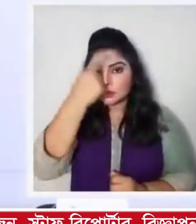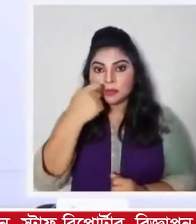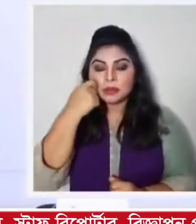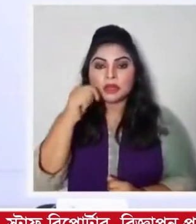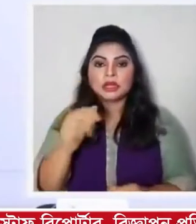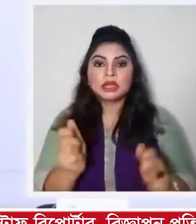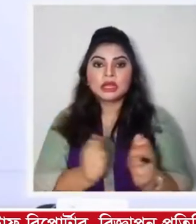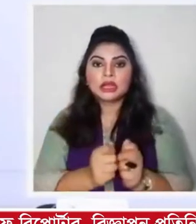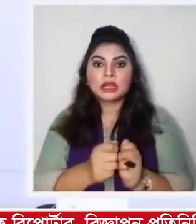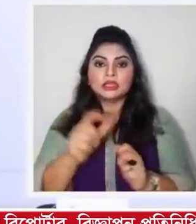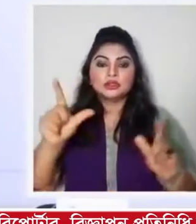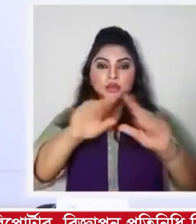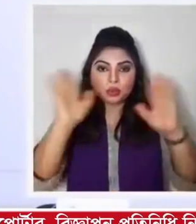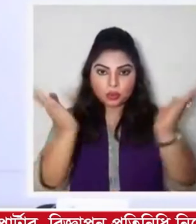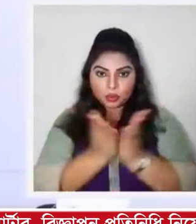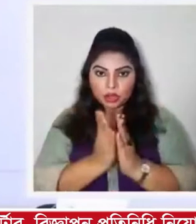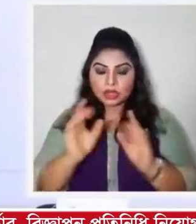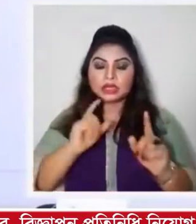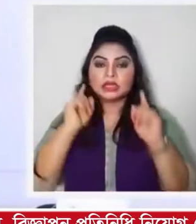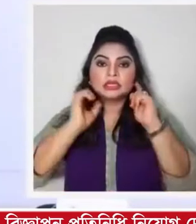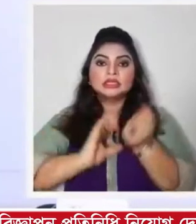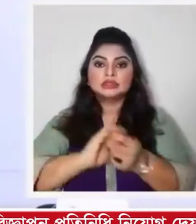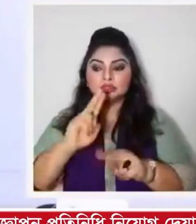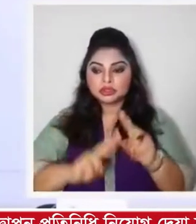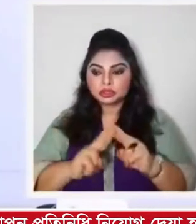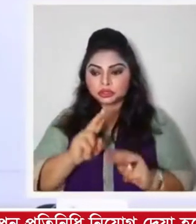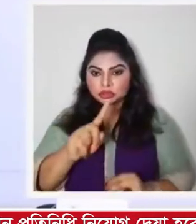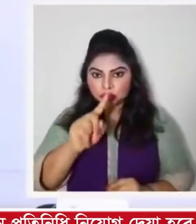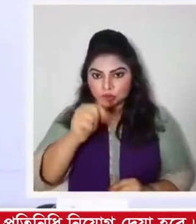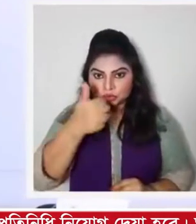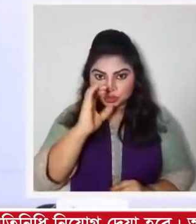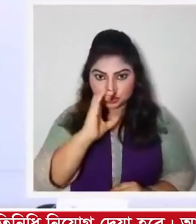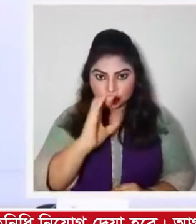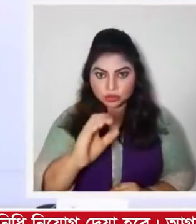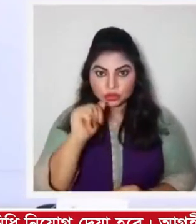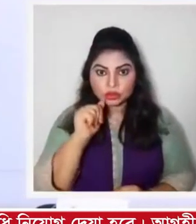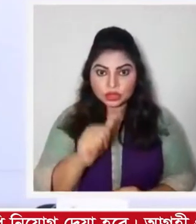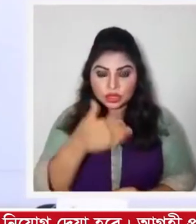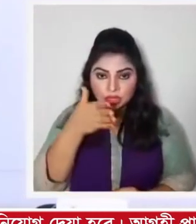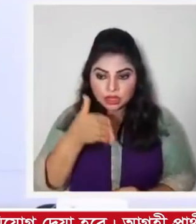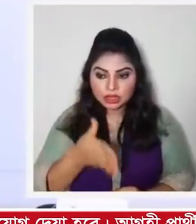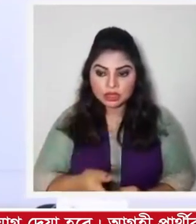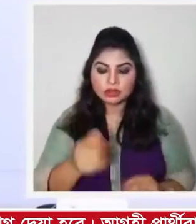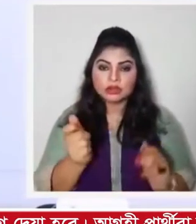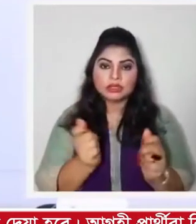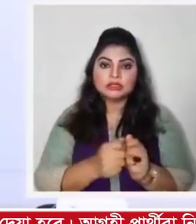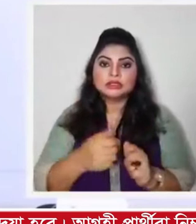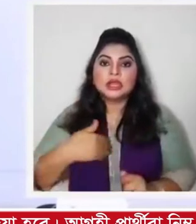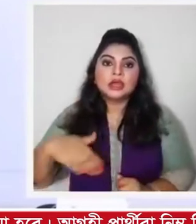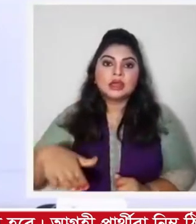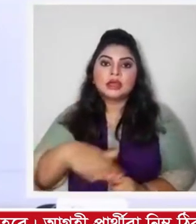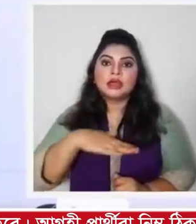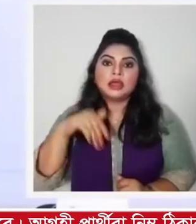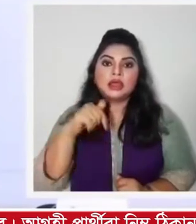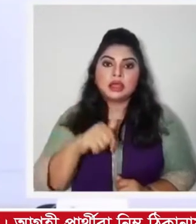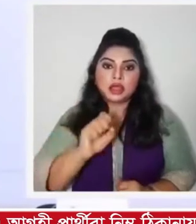শনাক্ত হয়েছে। দেশের করোনা সংক্রমণ পরিস্থিতি নিয়ে আজ শনিবার স্বাস্থ্য অধিদপ্তরের নিয়মিত অনলাইন ব্রিফিংয়ে এমন তথ্য জানানো